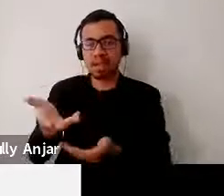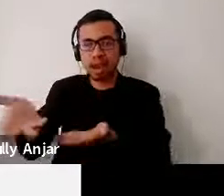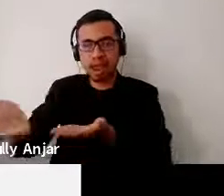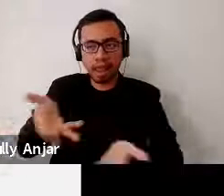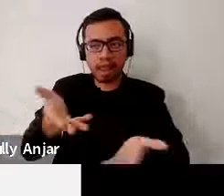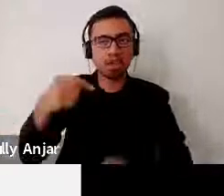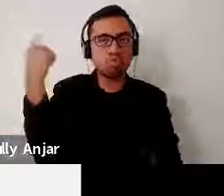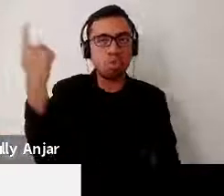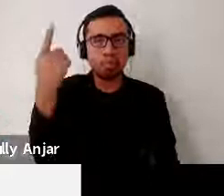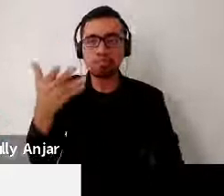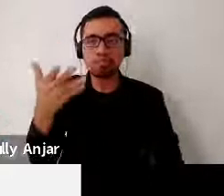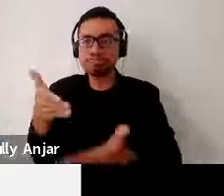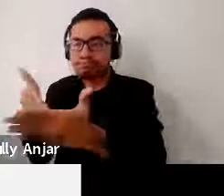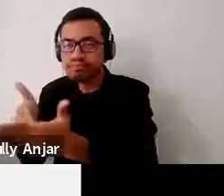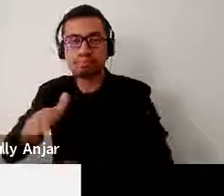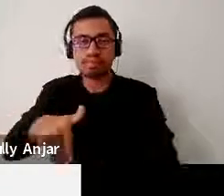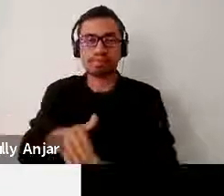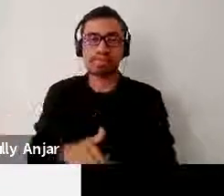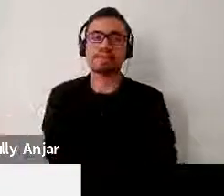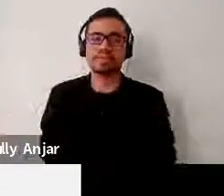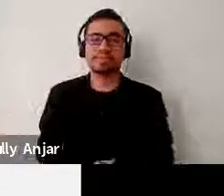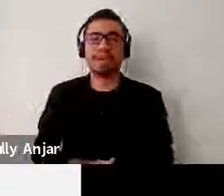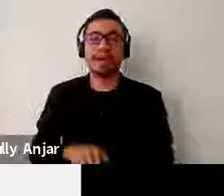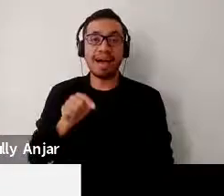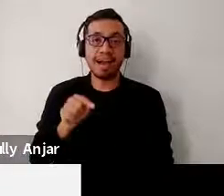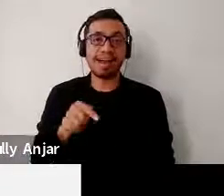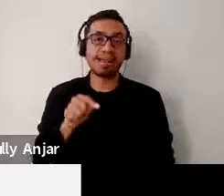Jadi resikonya kemungkinan besar kalau dari